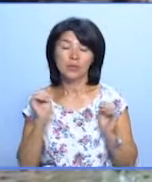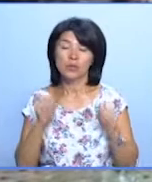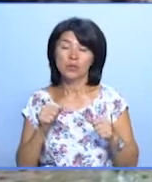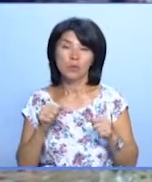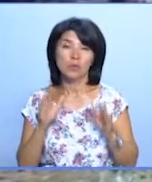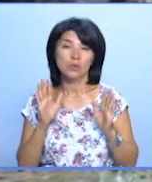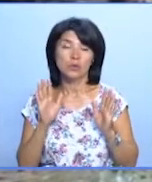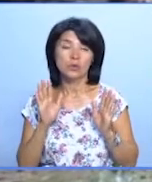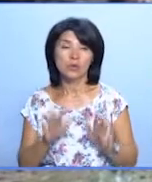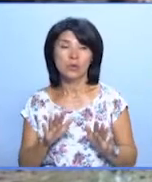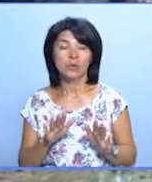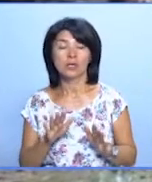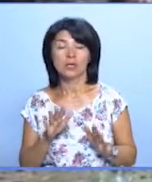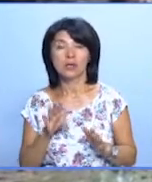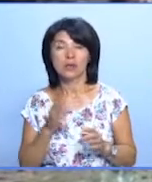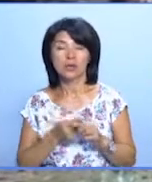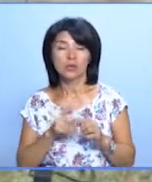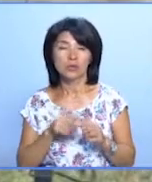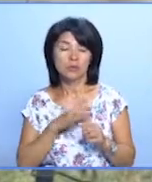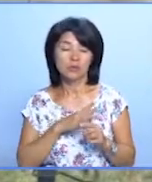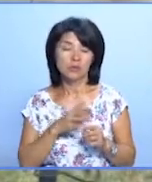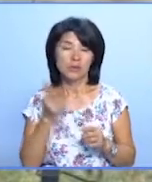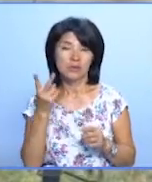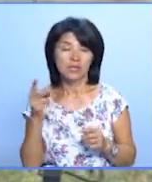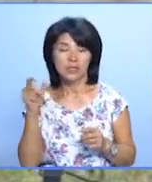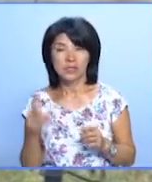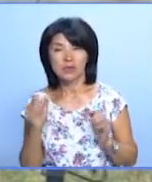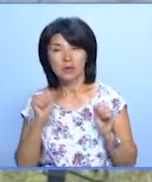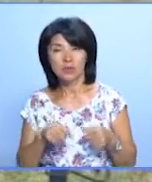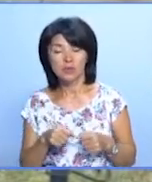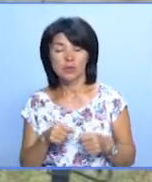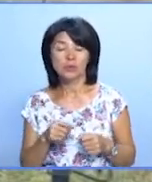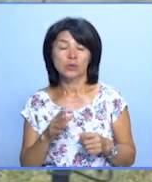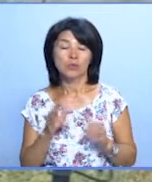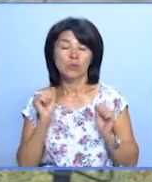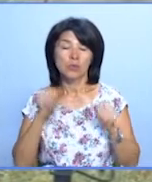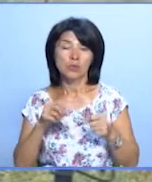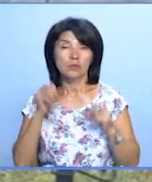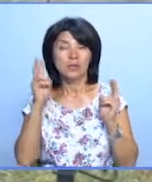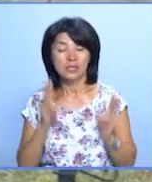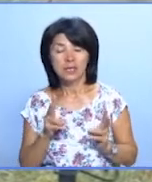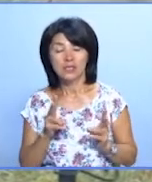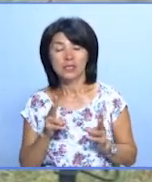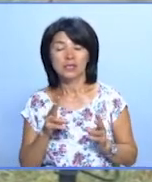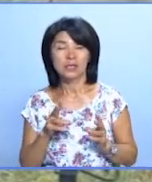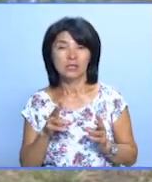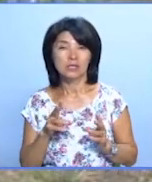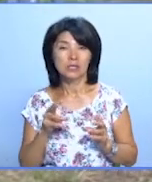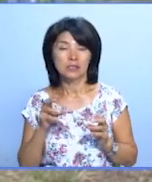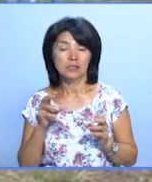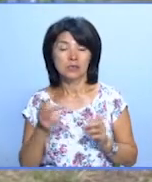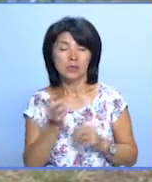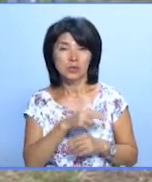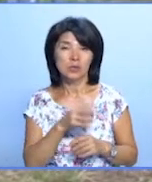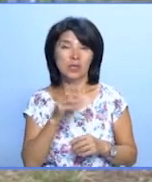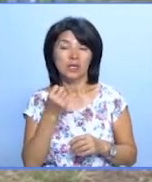етілген. Олардың ішінде имамдар, қасапшылар мен еріктілер бар. Сондай-ақ санитарлар мен ветеринар мамандар тәртіпті бақылайды.